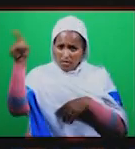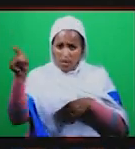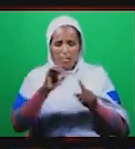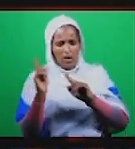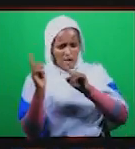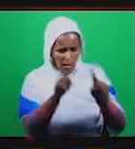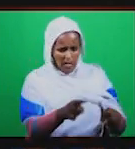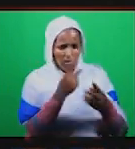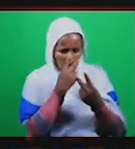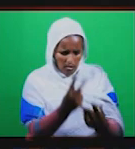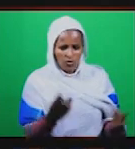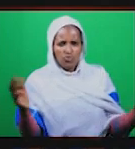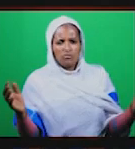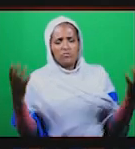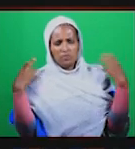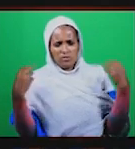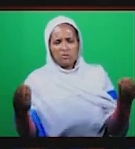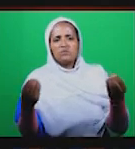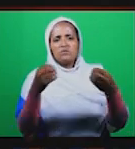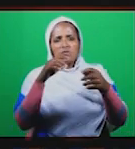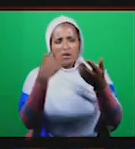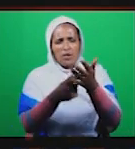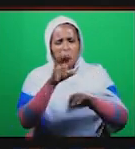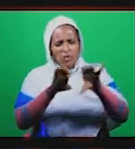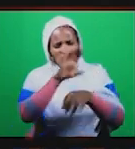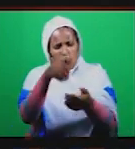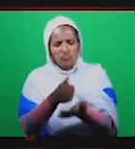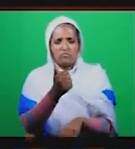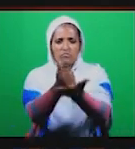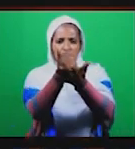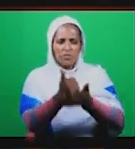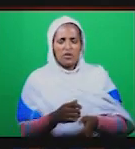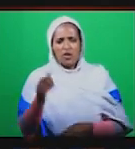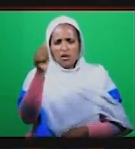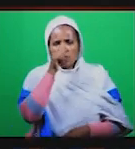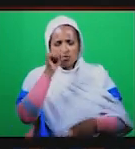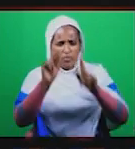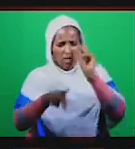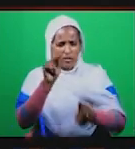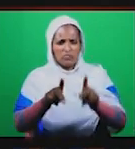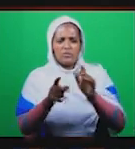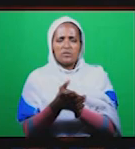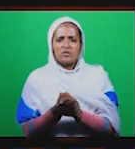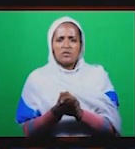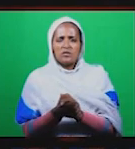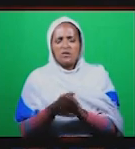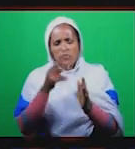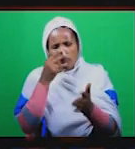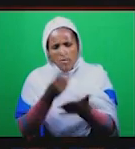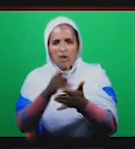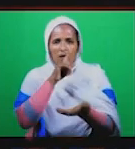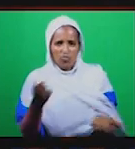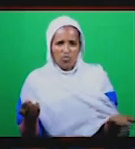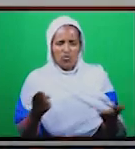በአማላጅነቱ ተማጽናችሁ ተፋቅራችሁ እኛም ባለንበት በዛም እየመጣን ጠይቃቸዋለን። በዛ የሚደረገውን